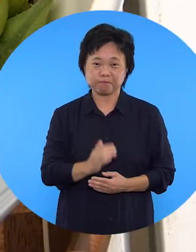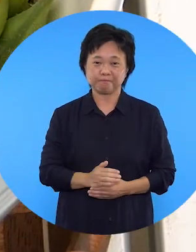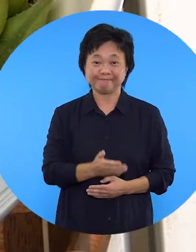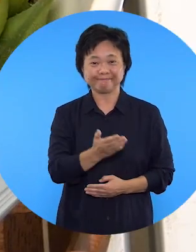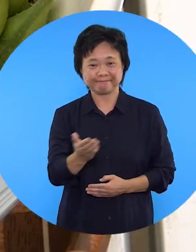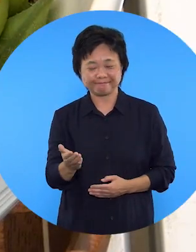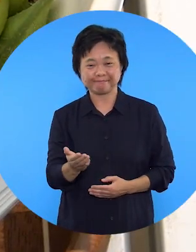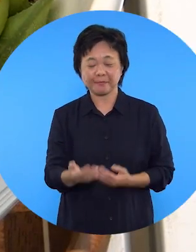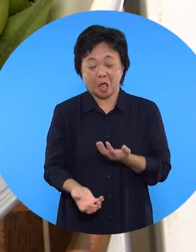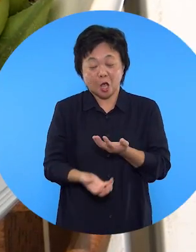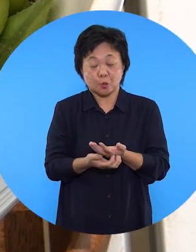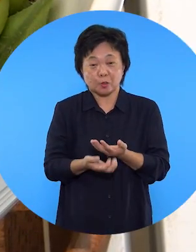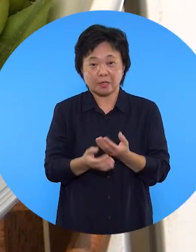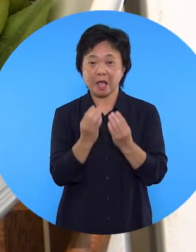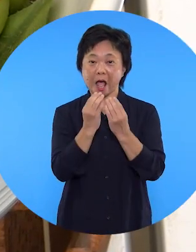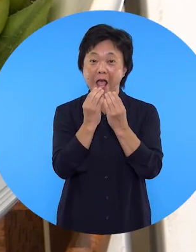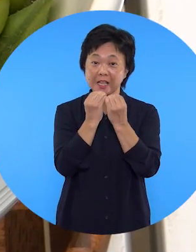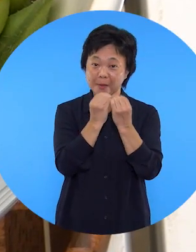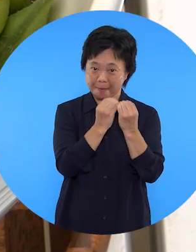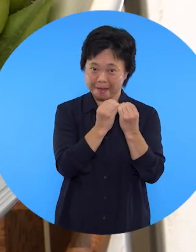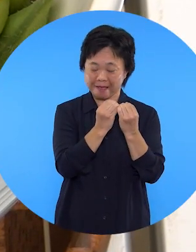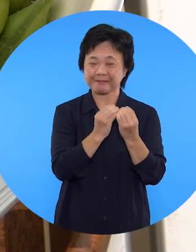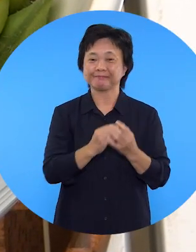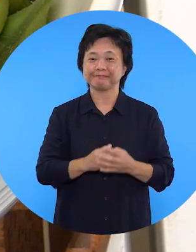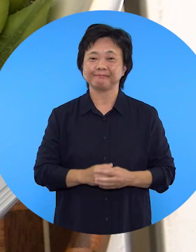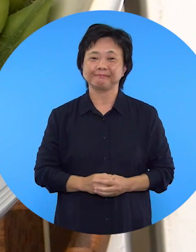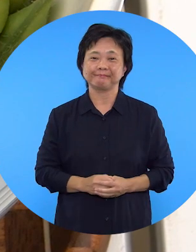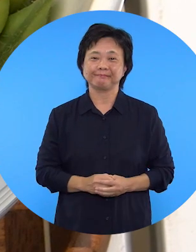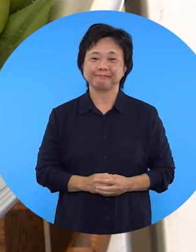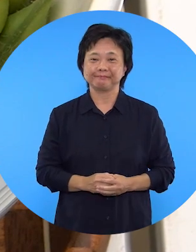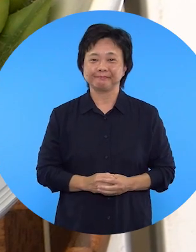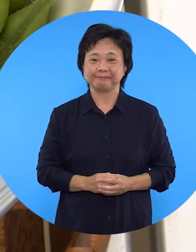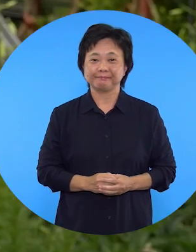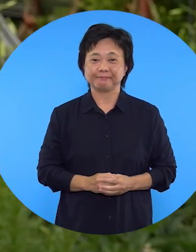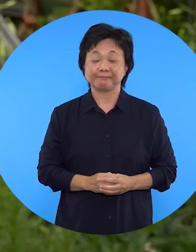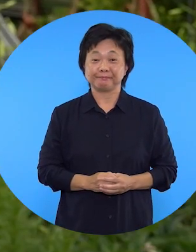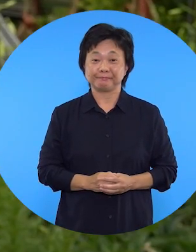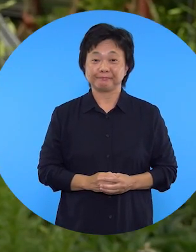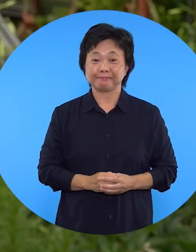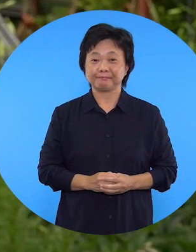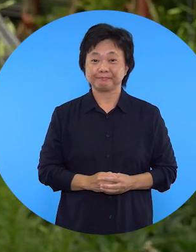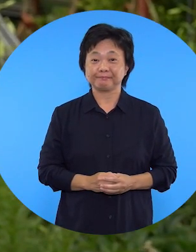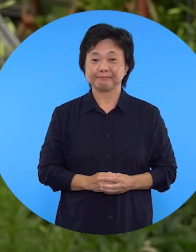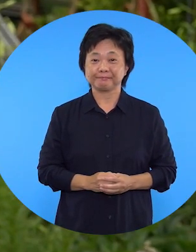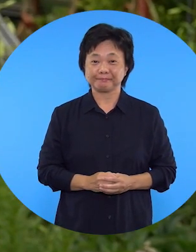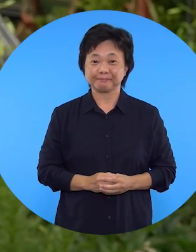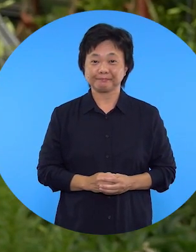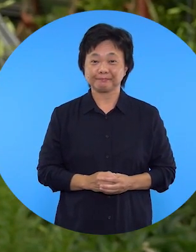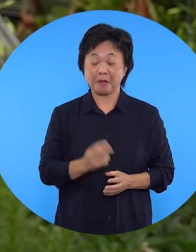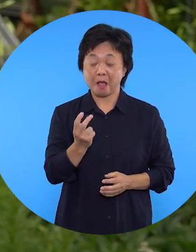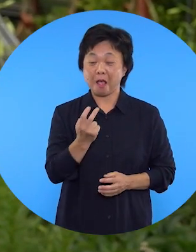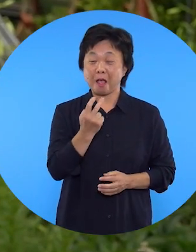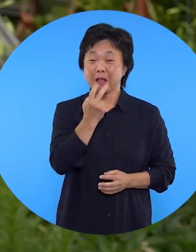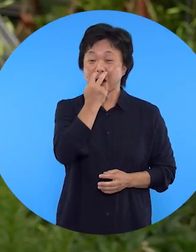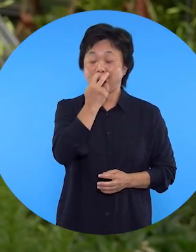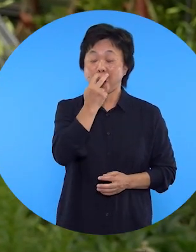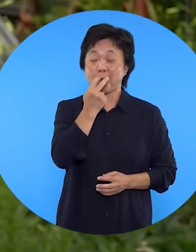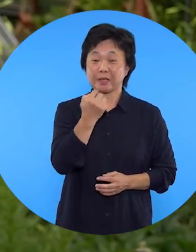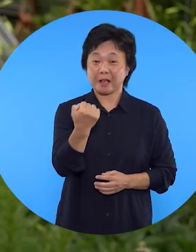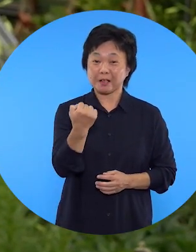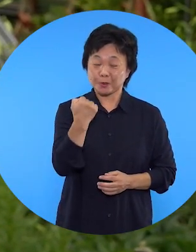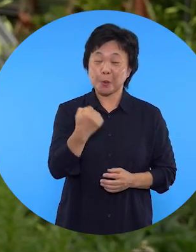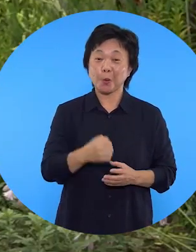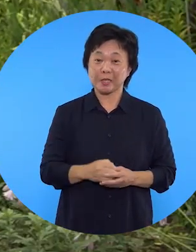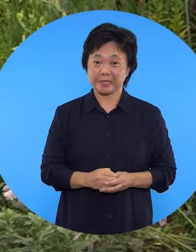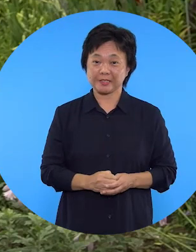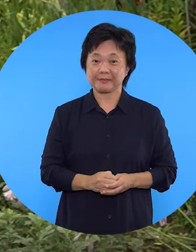そしてこちらがゆで立ての枝豆ですいただきますaあか俺が強いです